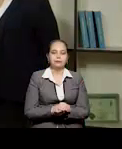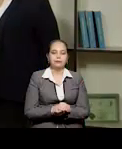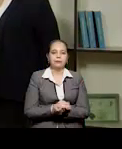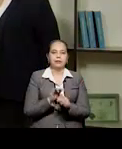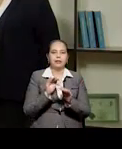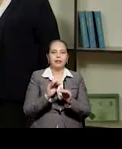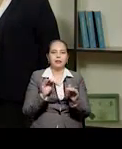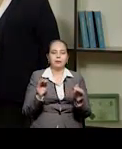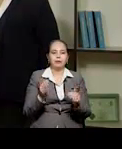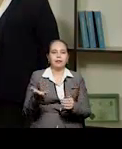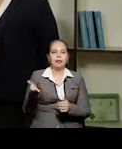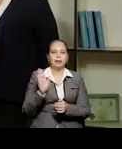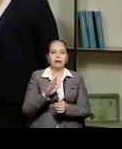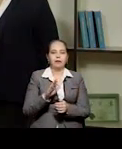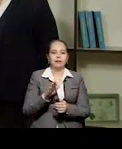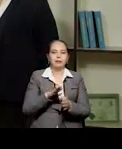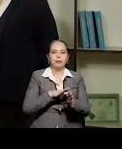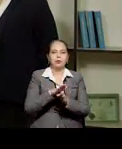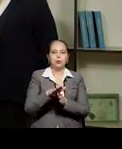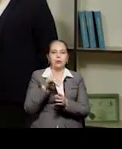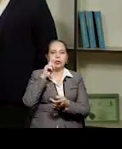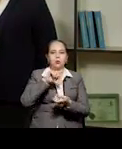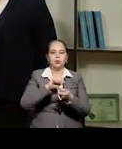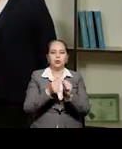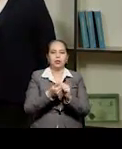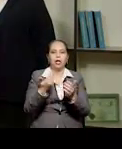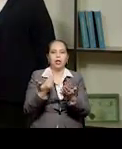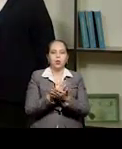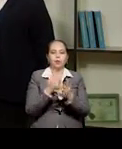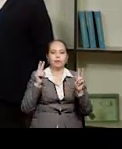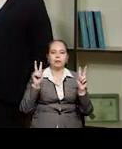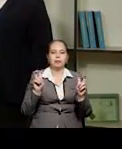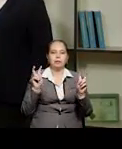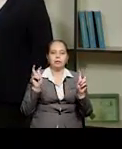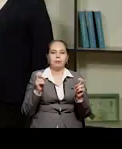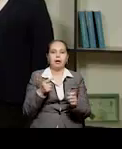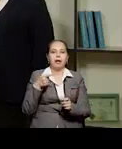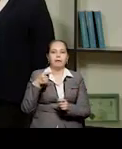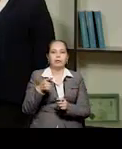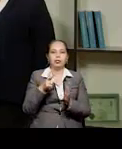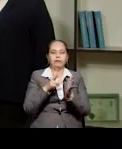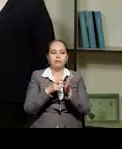уровень. Ребята, давайте приступим к изучению новой темы. В